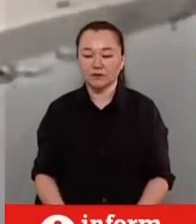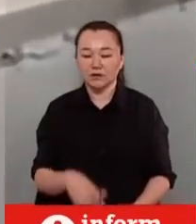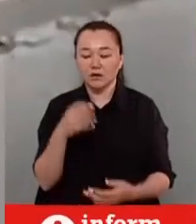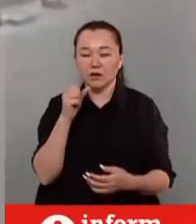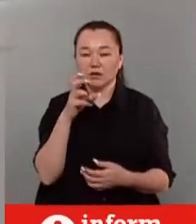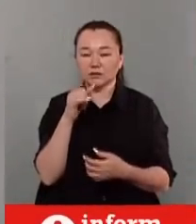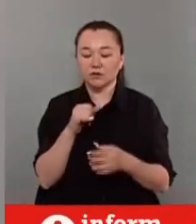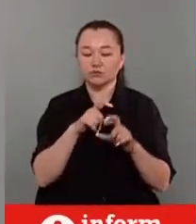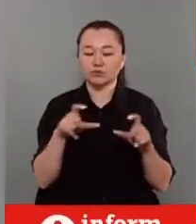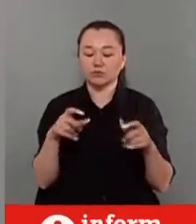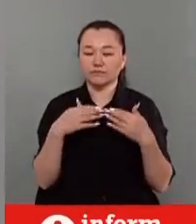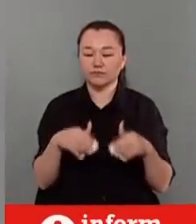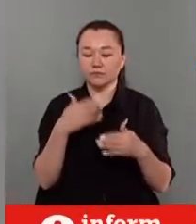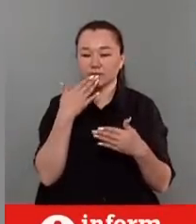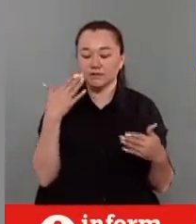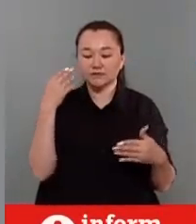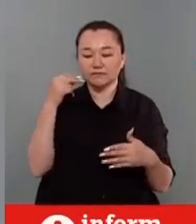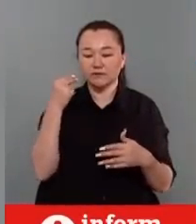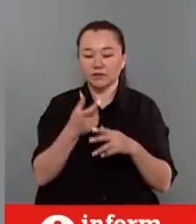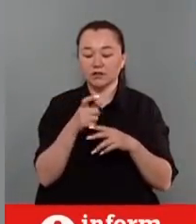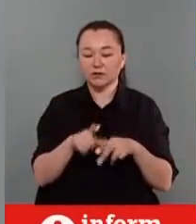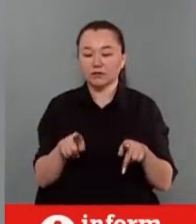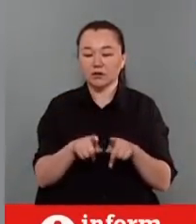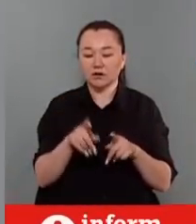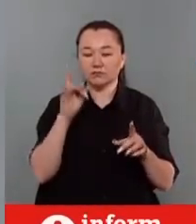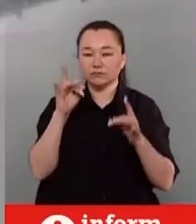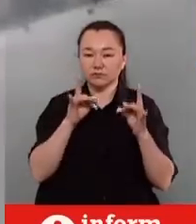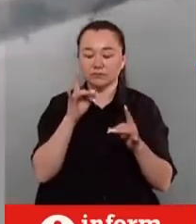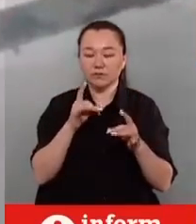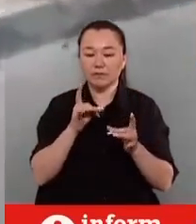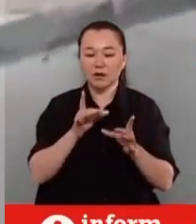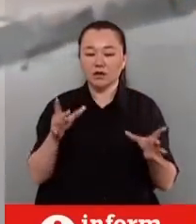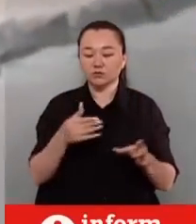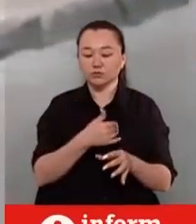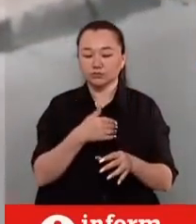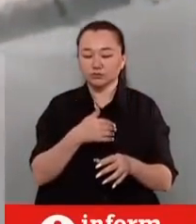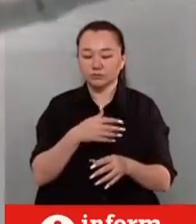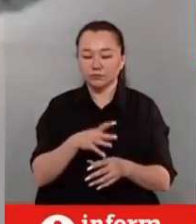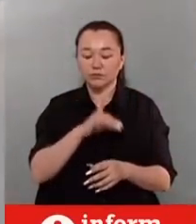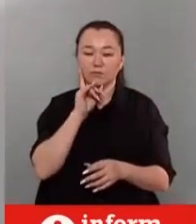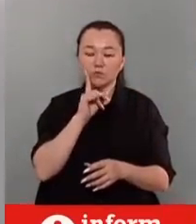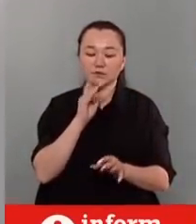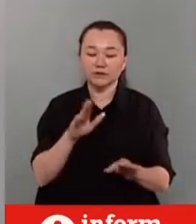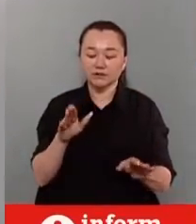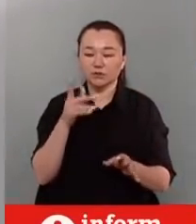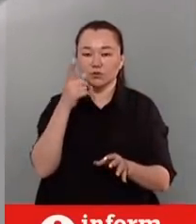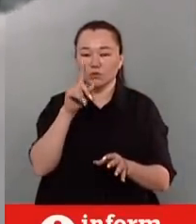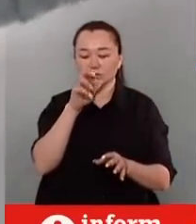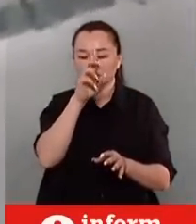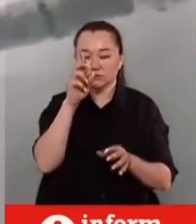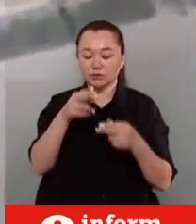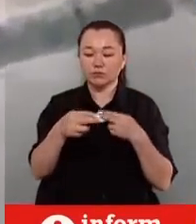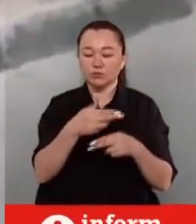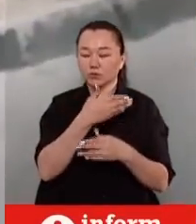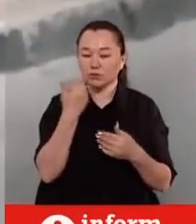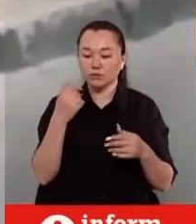Ақтауда да мектеп бітірушілер соңғы қоңырауды дәл осылай дүркіретіп атап өтпек болған. Жасөспірімдер мемлекеттік нөмірі жоқ көлік